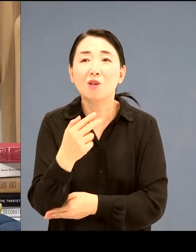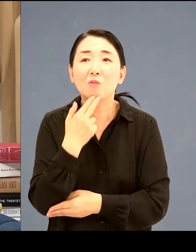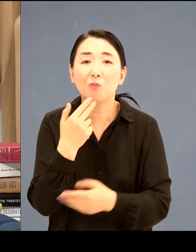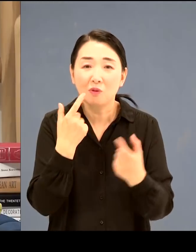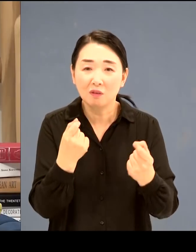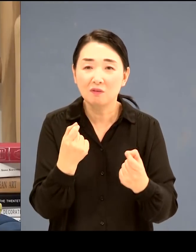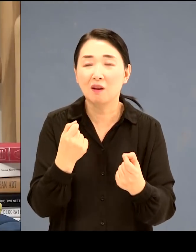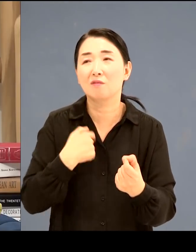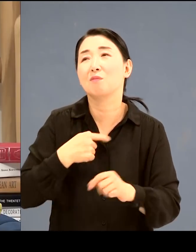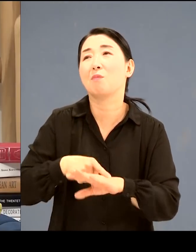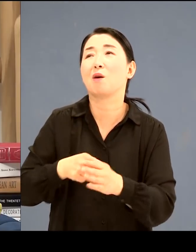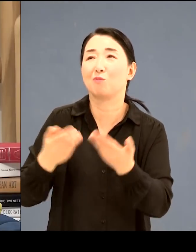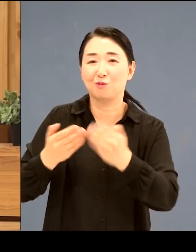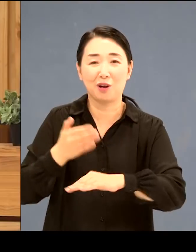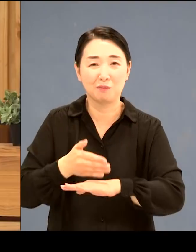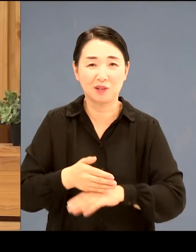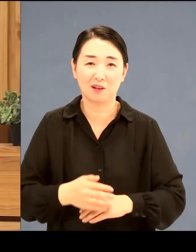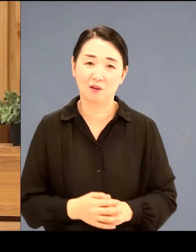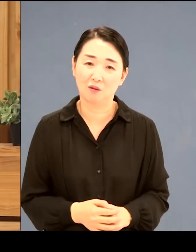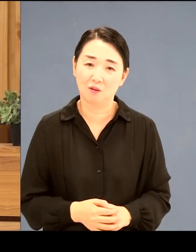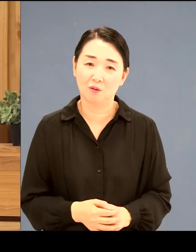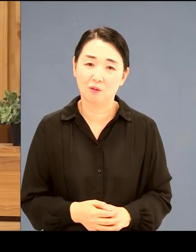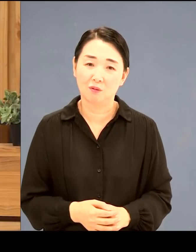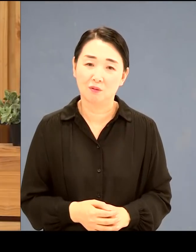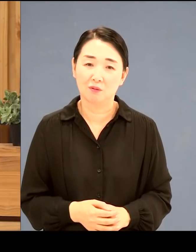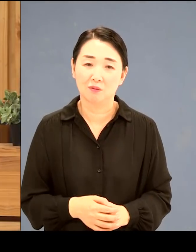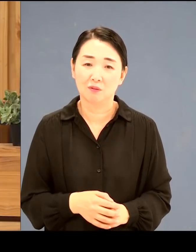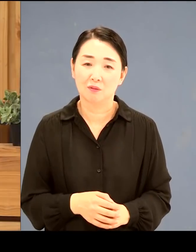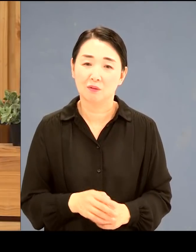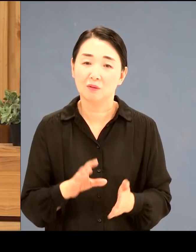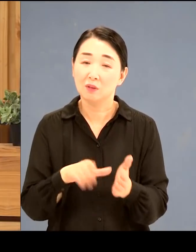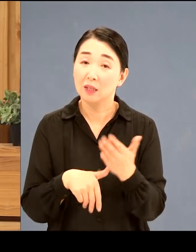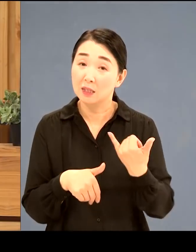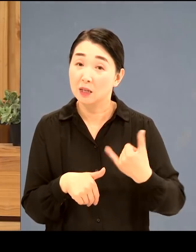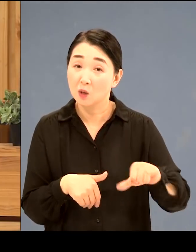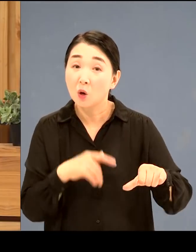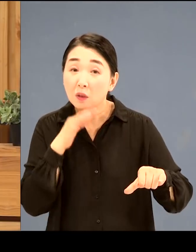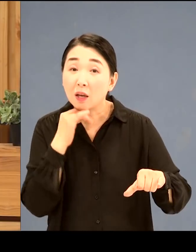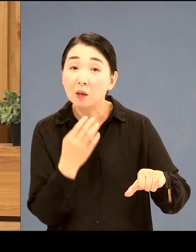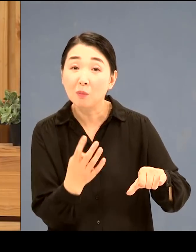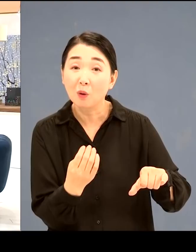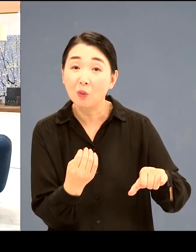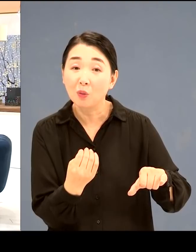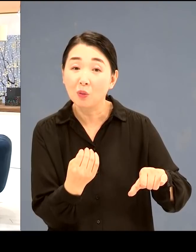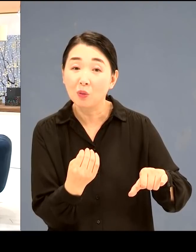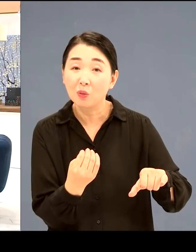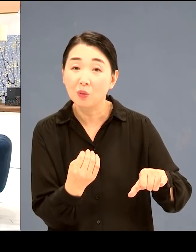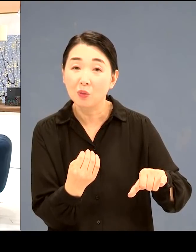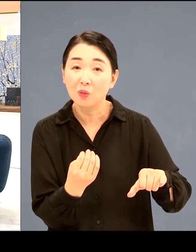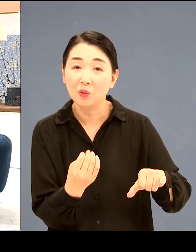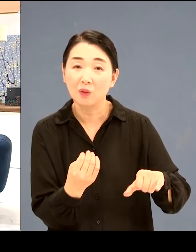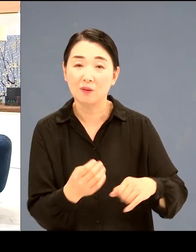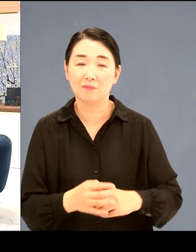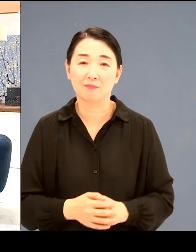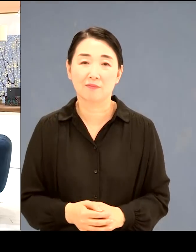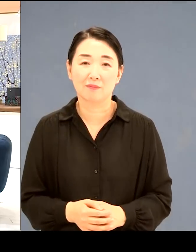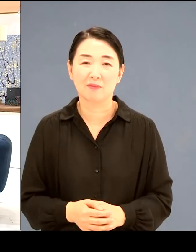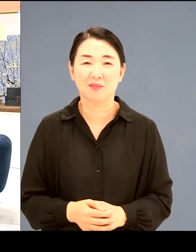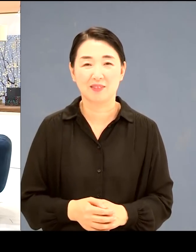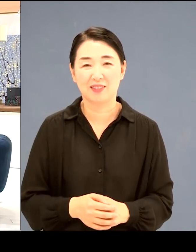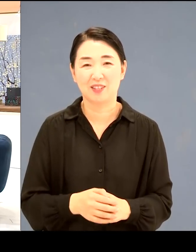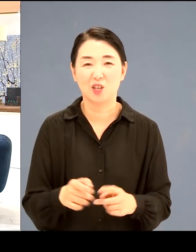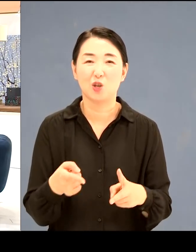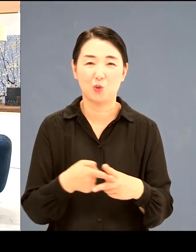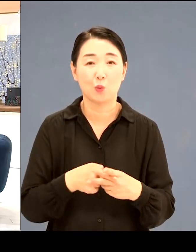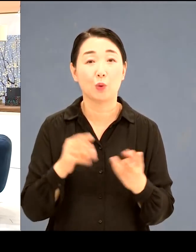주신 게 너무 감사해요. 감사하죠. 사실. 그 자녀가 그 당시에는 나이가 좀 그 예민할 당시 나이였나요? 초등학교였어요.